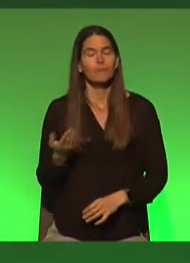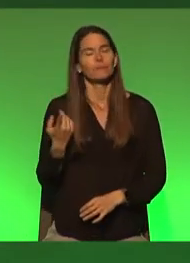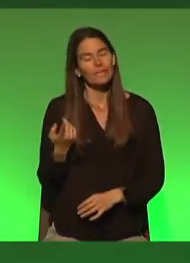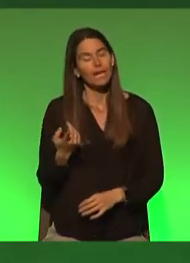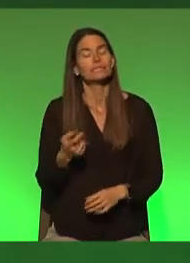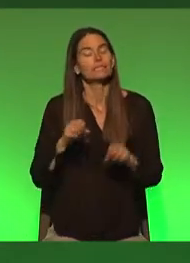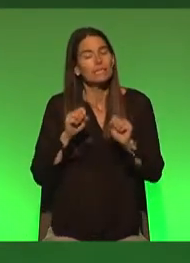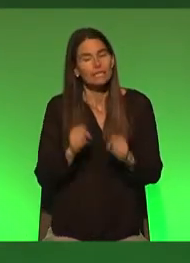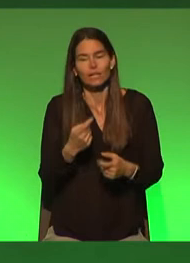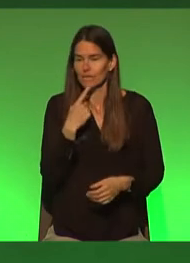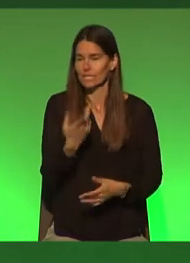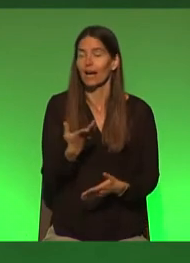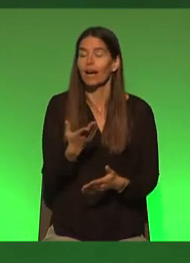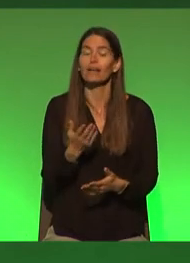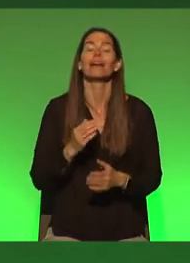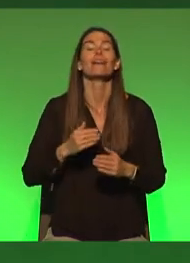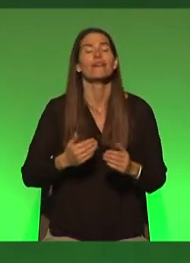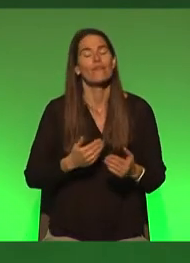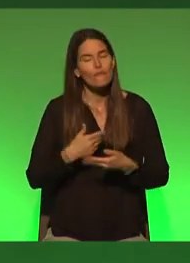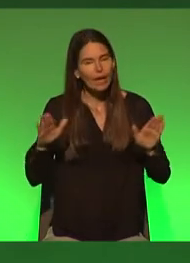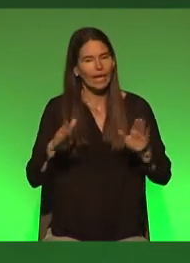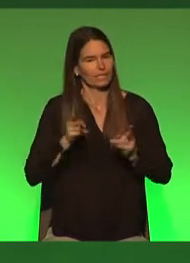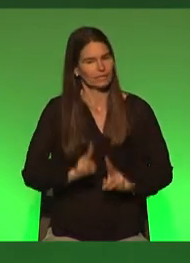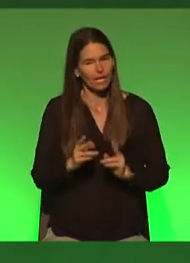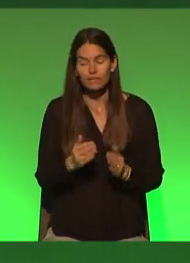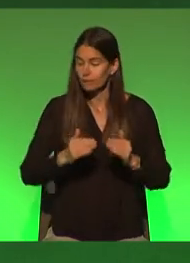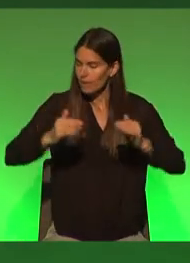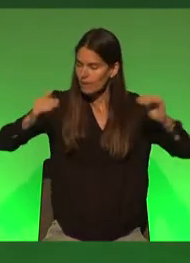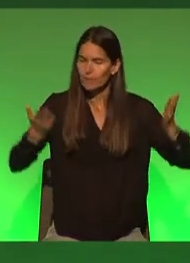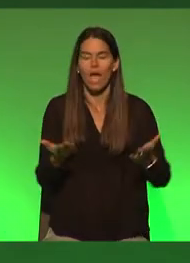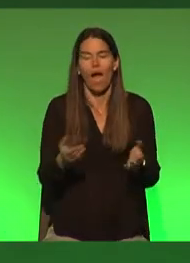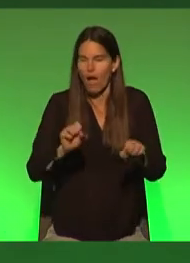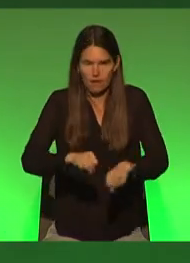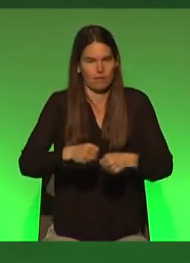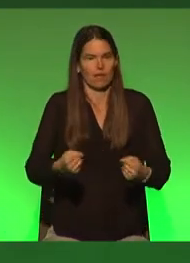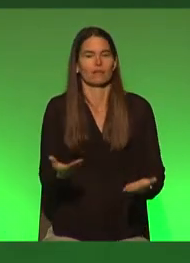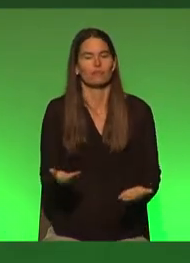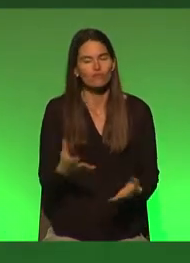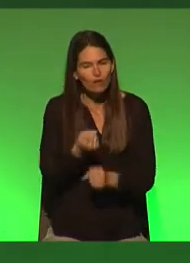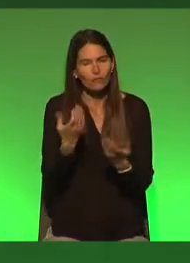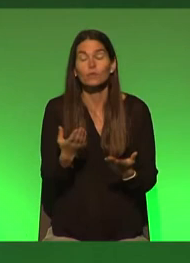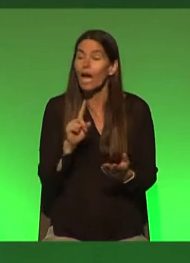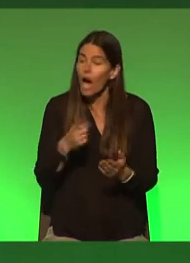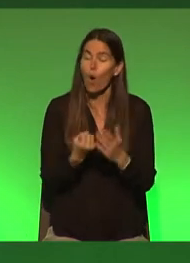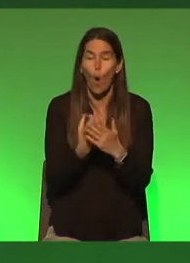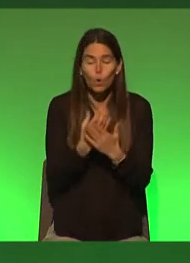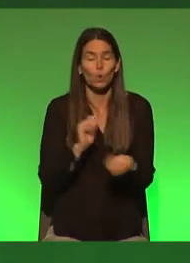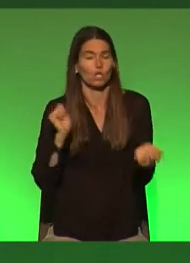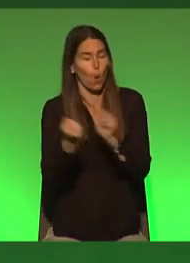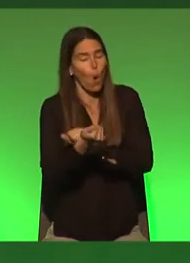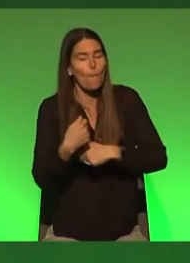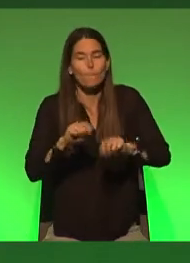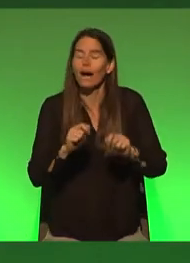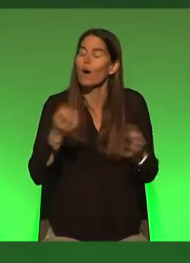gute Nacht für den Ausbau von Freiheitsrechten, für die offene Gesellschaft und letztlich, das befürchte ich auch, für den ökologischen Umbau unserer Gesellschaft, den